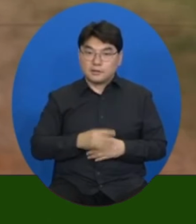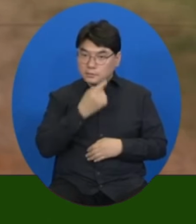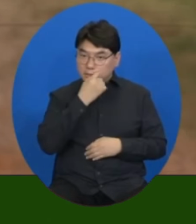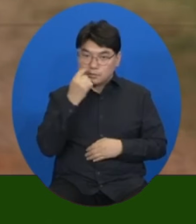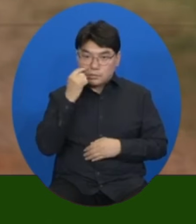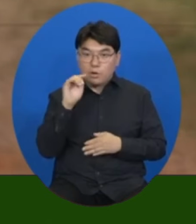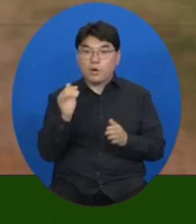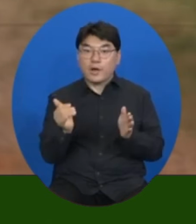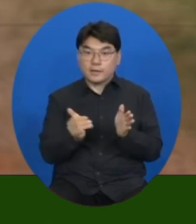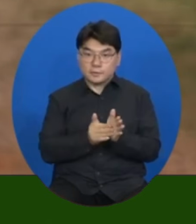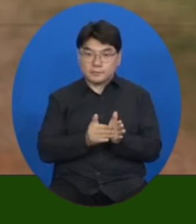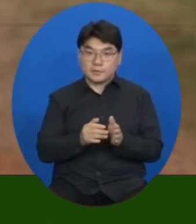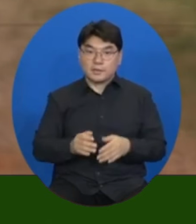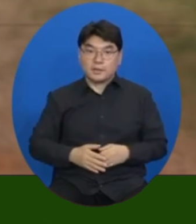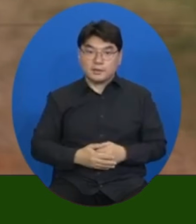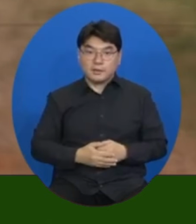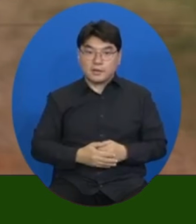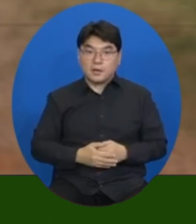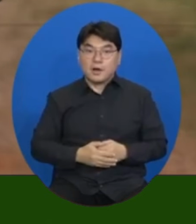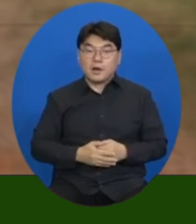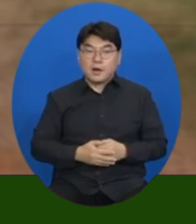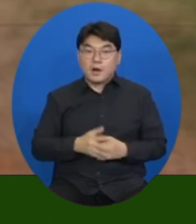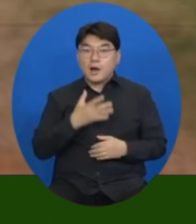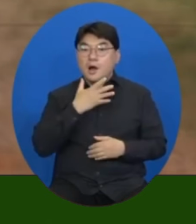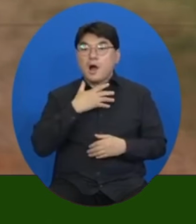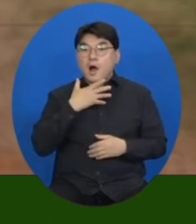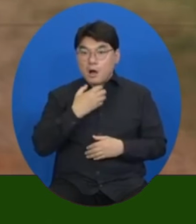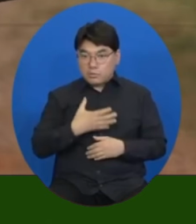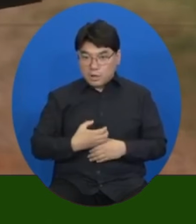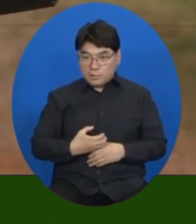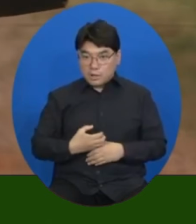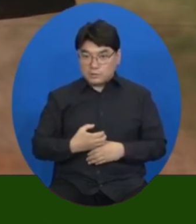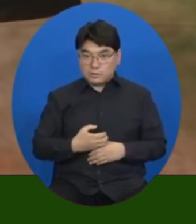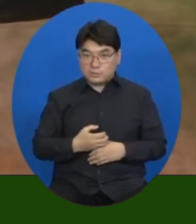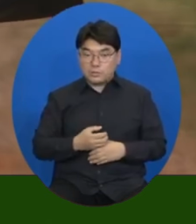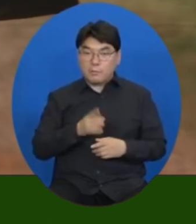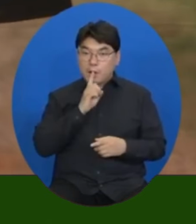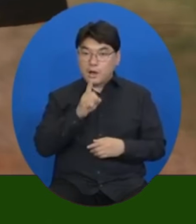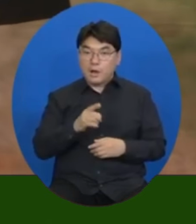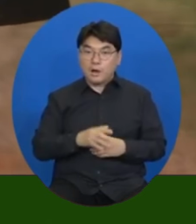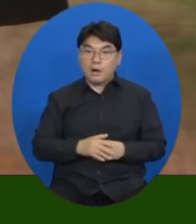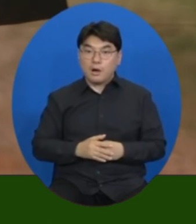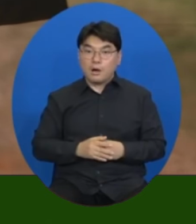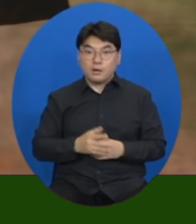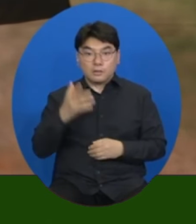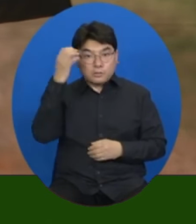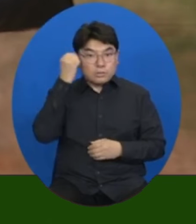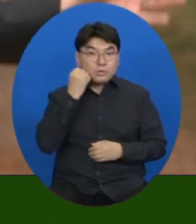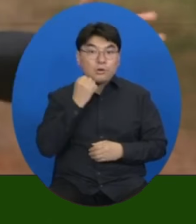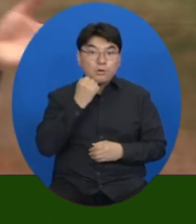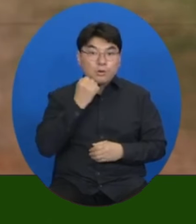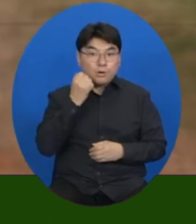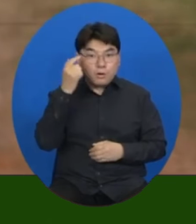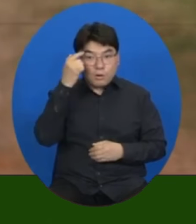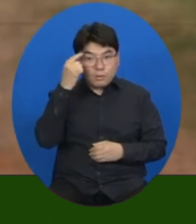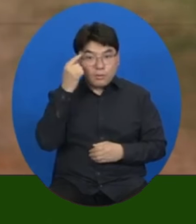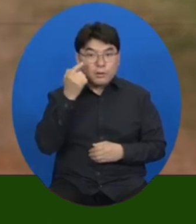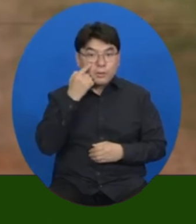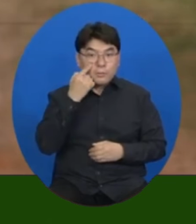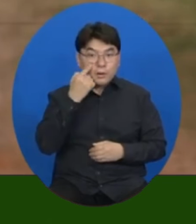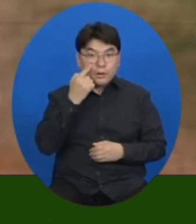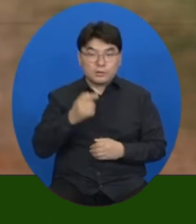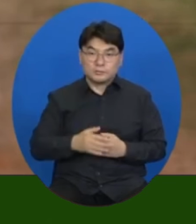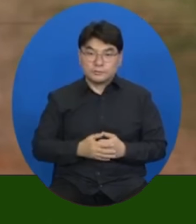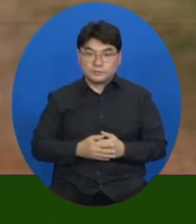거예요 그러면서 아브라함까지 끌고 가서 아브라함 테 기억나십니까 모든 민족이 복을